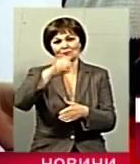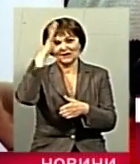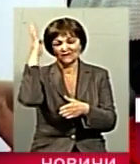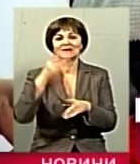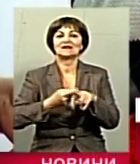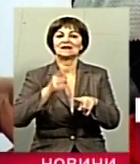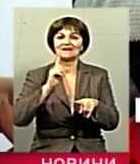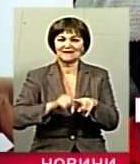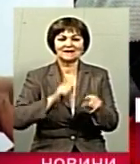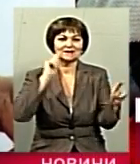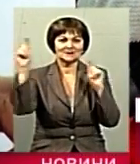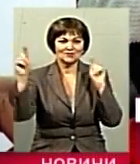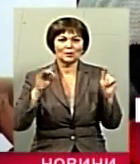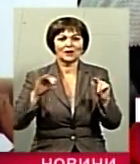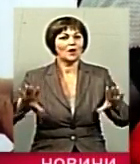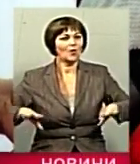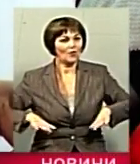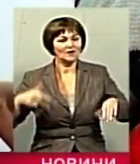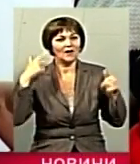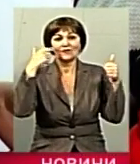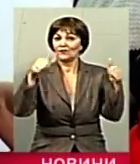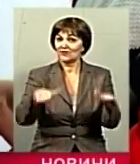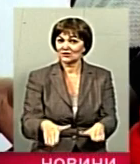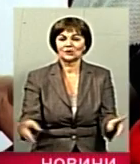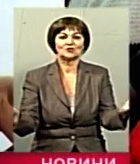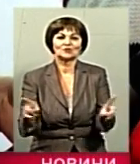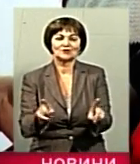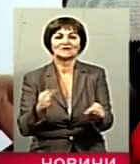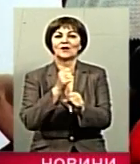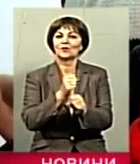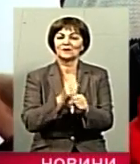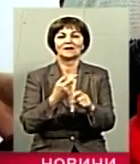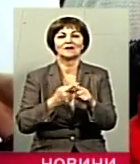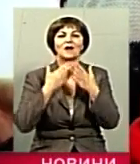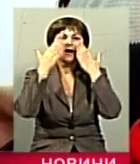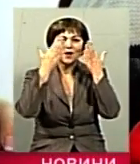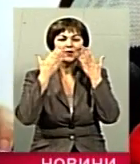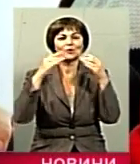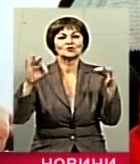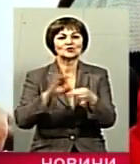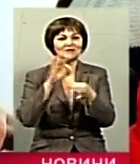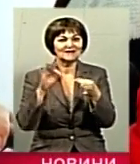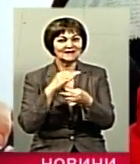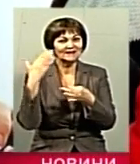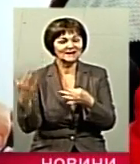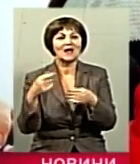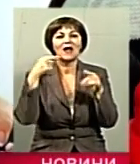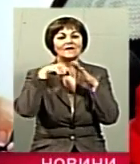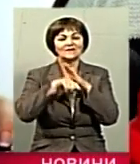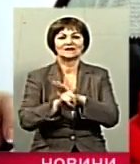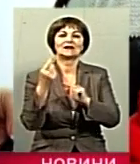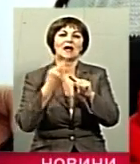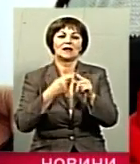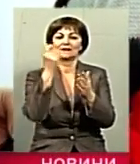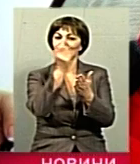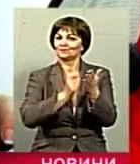коні. І я вирішила ще зобразити рушник, адже він символізує